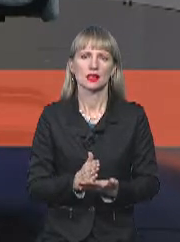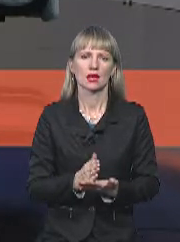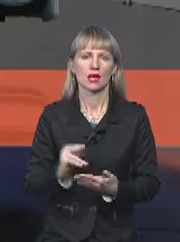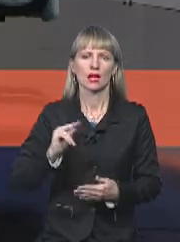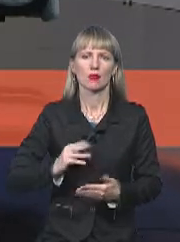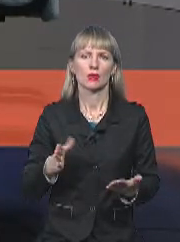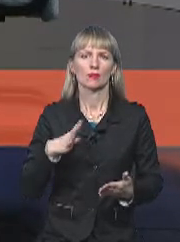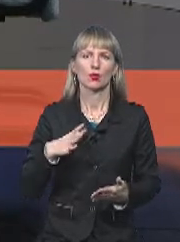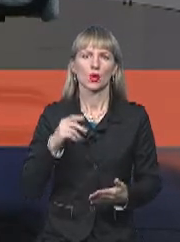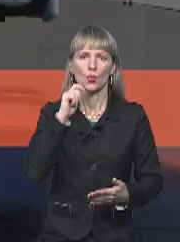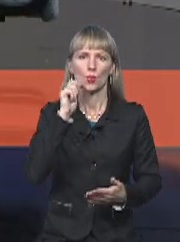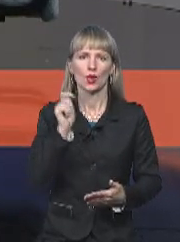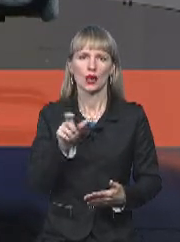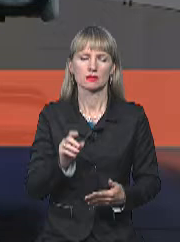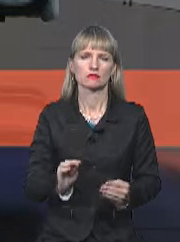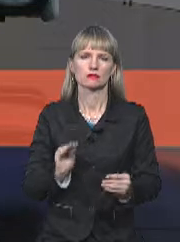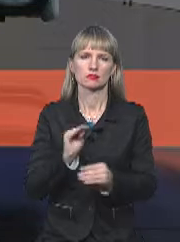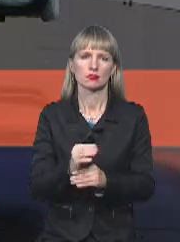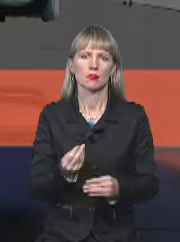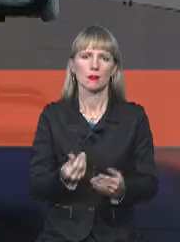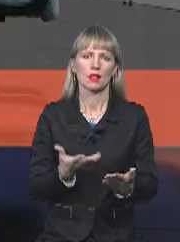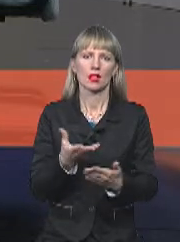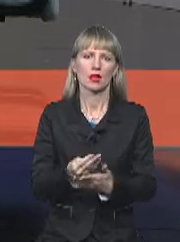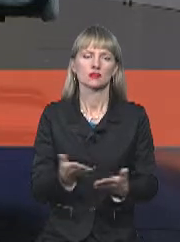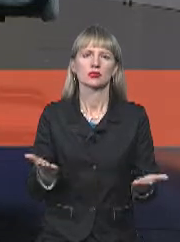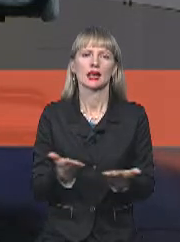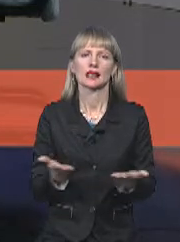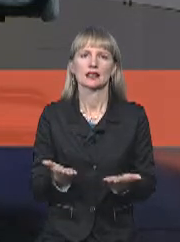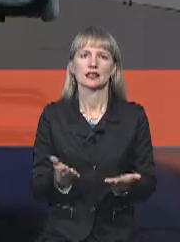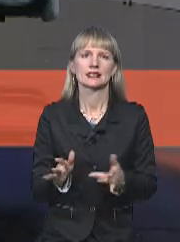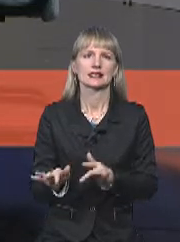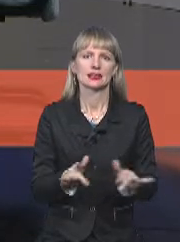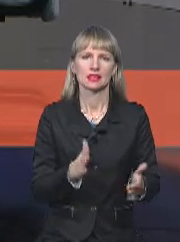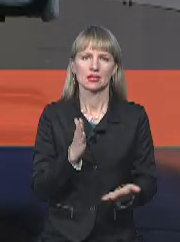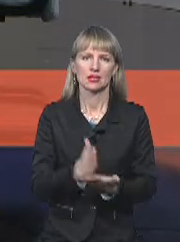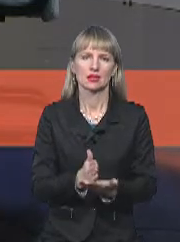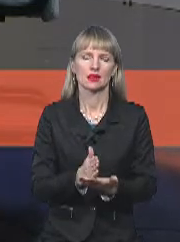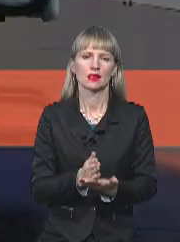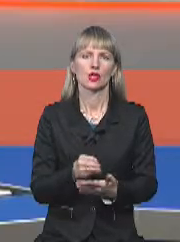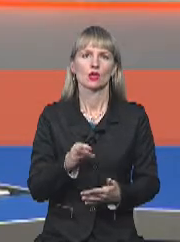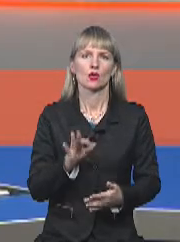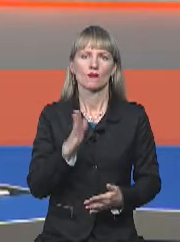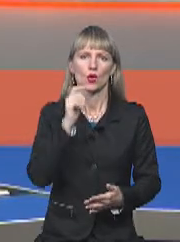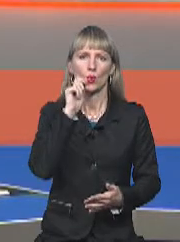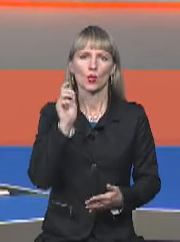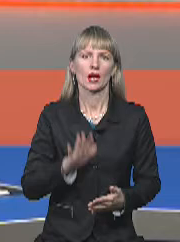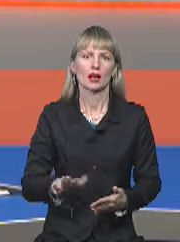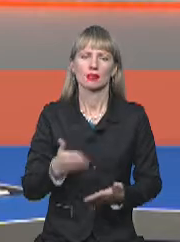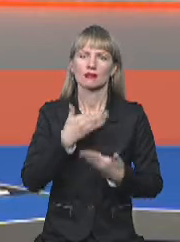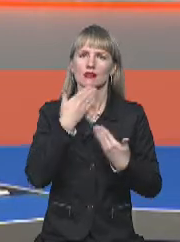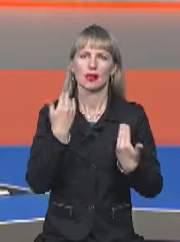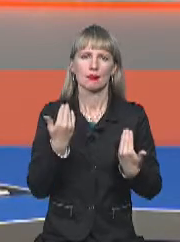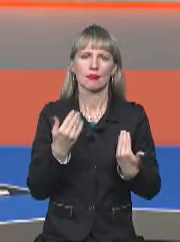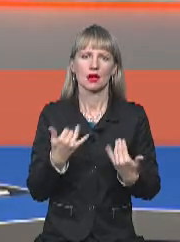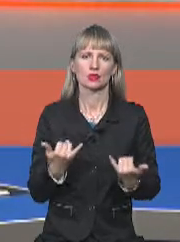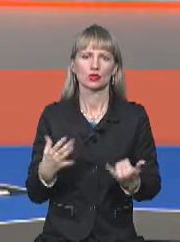були українці, виплачують додатково, ну, якісь дії є, то в Україні нема,